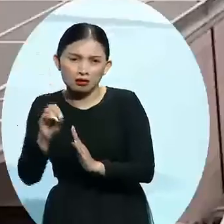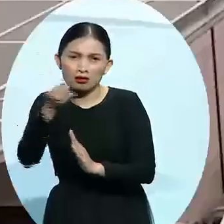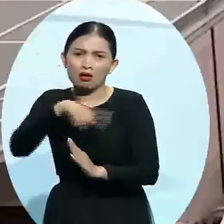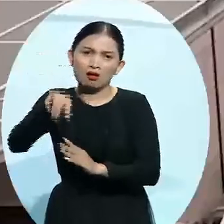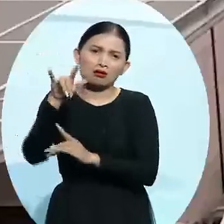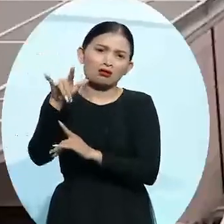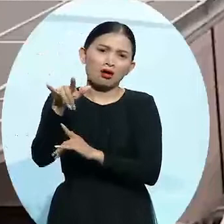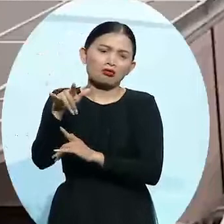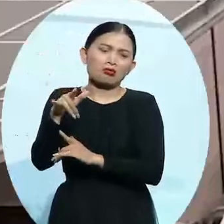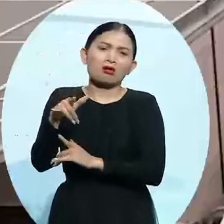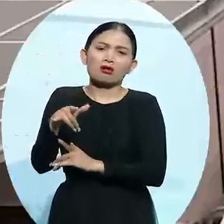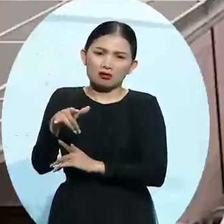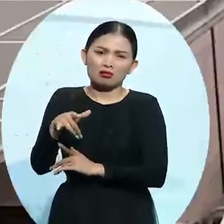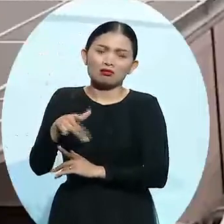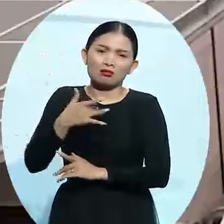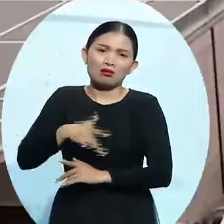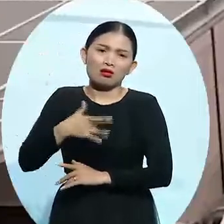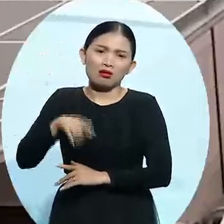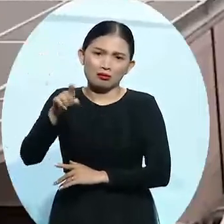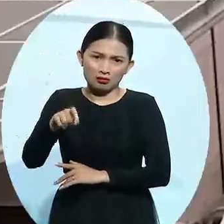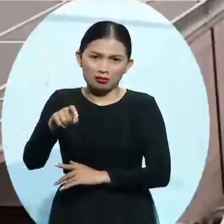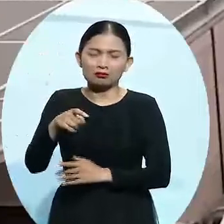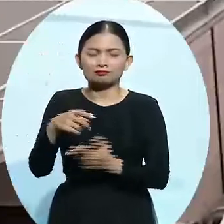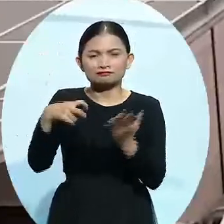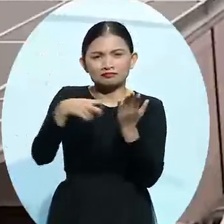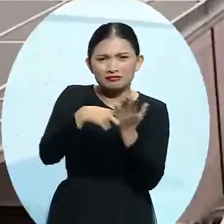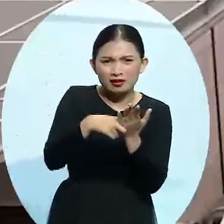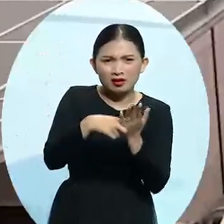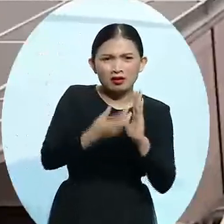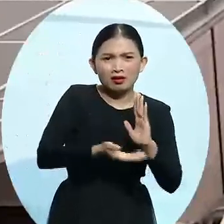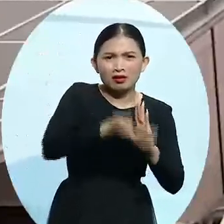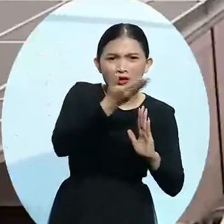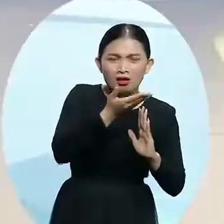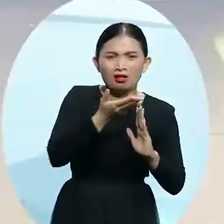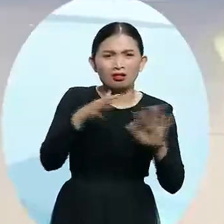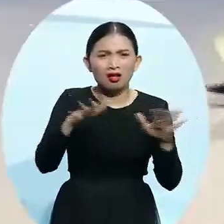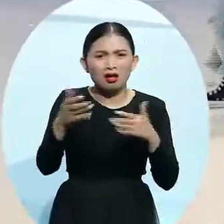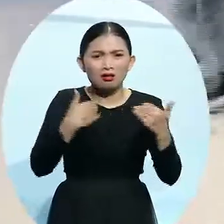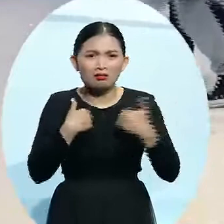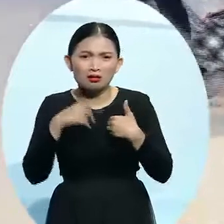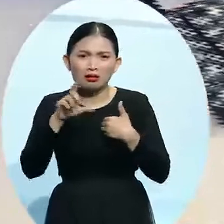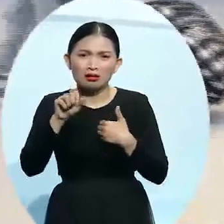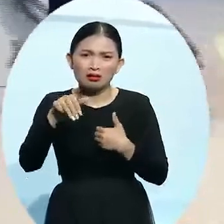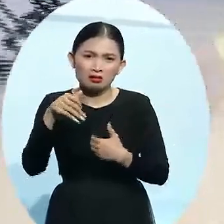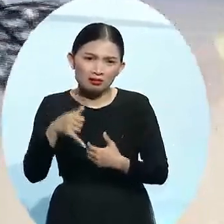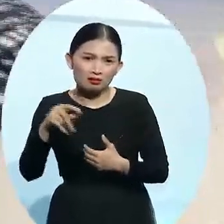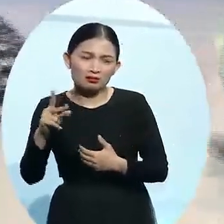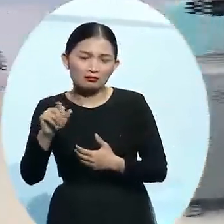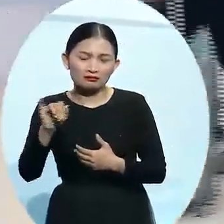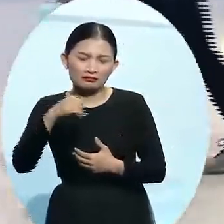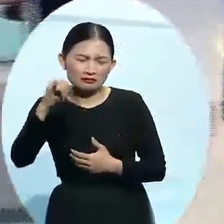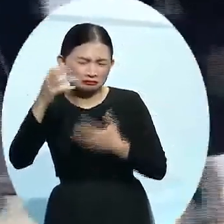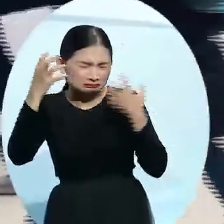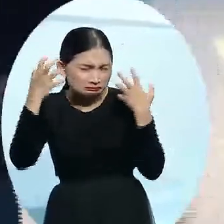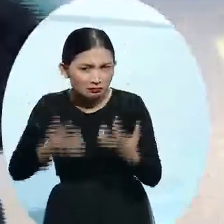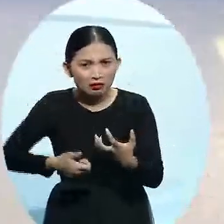nhuận. Giá vé máy bay là một trong nhiều yếu tố góp phần khiến tỷ lệ lạm phát tăng lên mức cao nhất mà người Mỹ từng chứng kiến trong 40